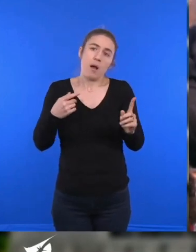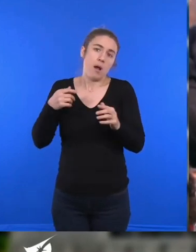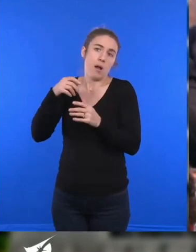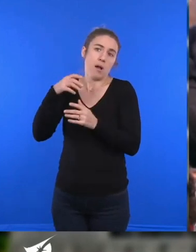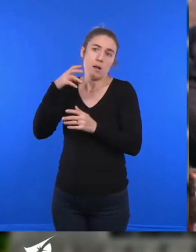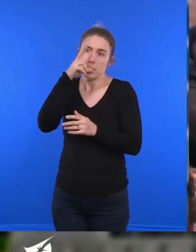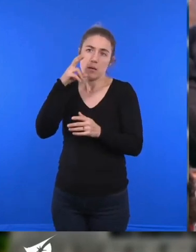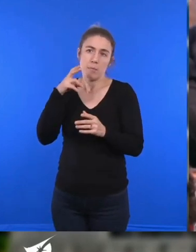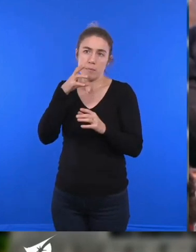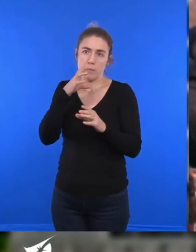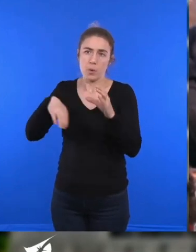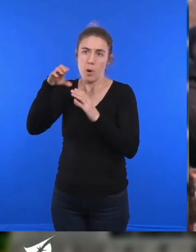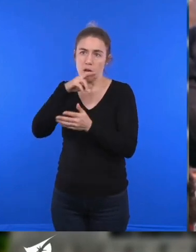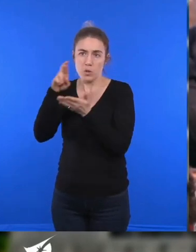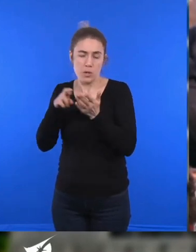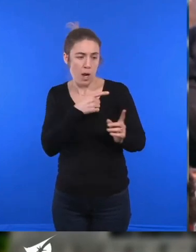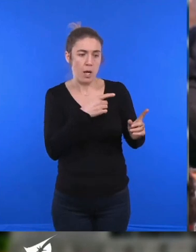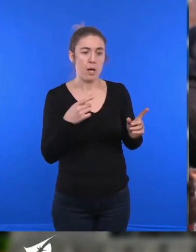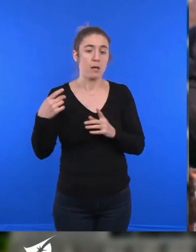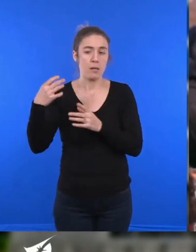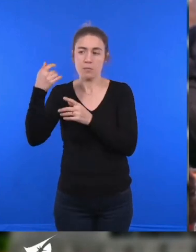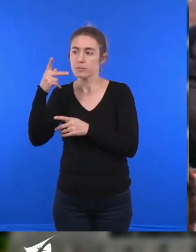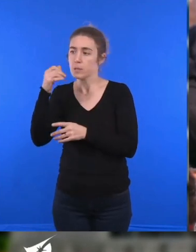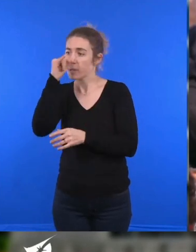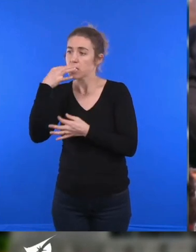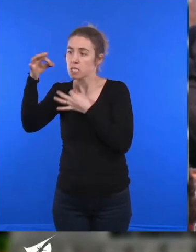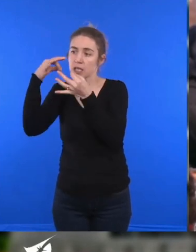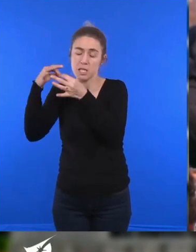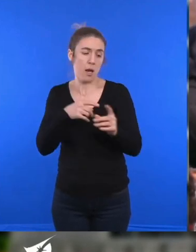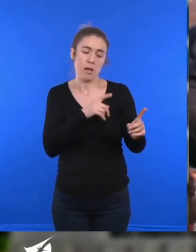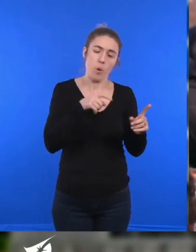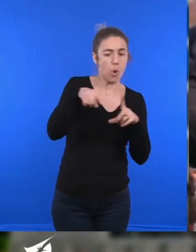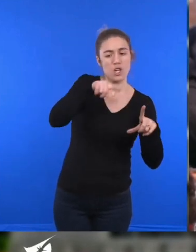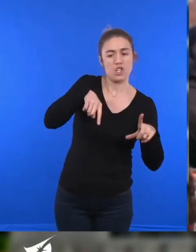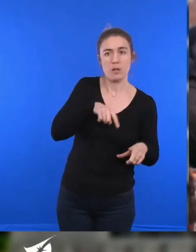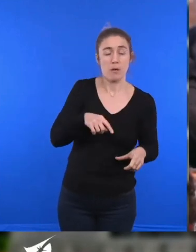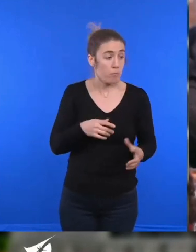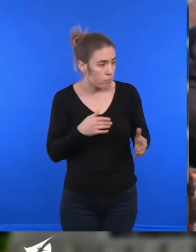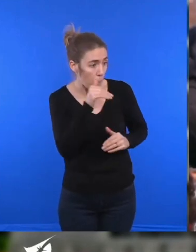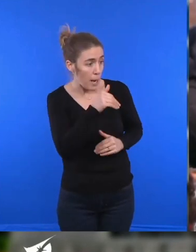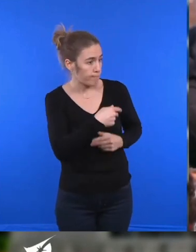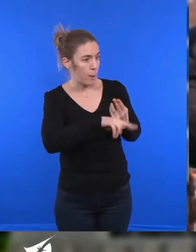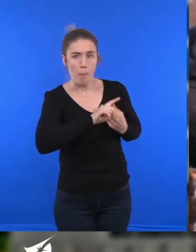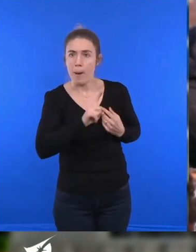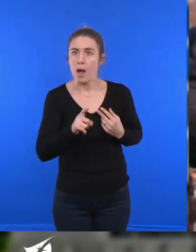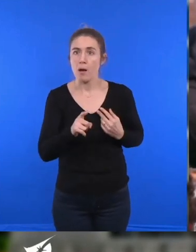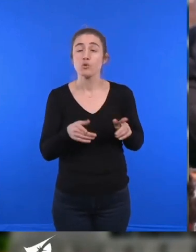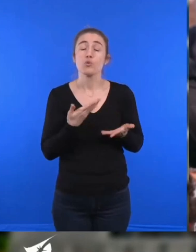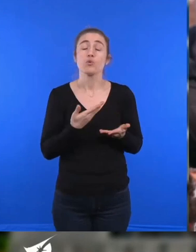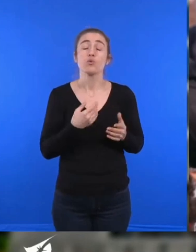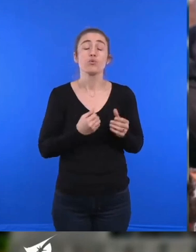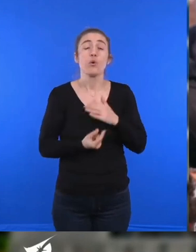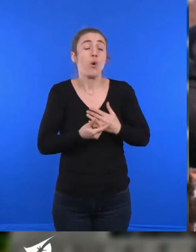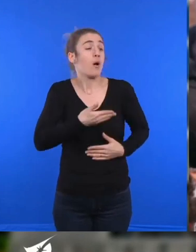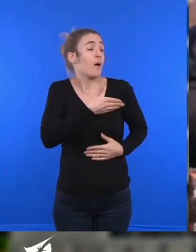métropole régionale qu'il a tenu à condamner avec cette violence sur Twitter. Je n'ai pas eu un mot de réponse, à part une poignée de main en sortant en me disant